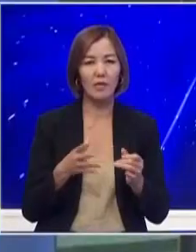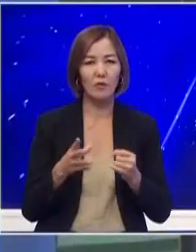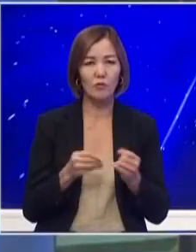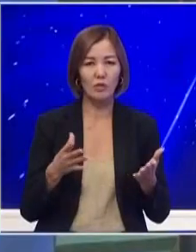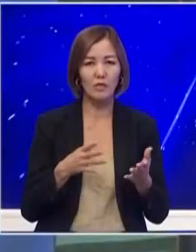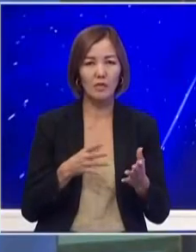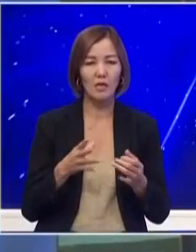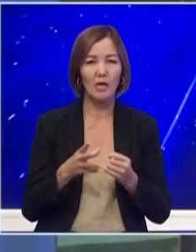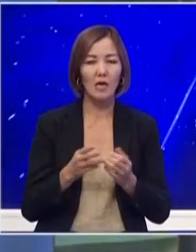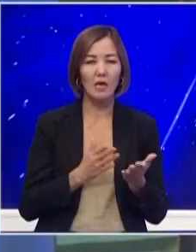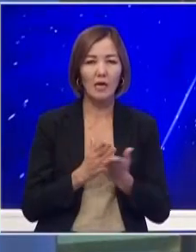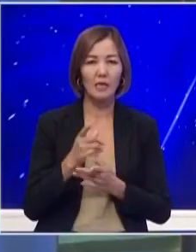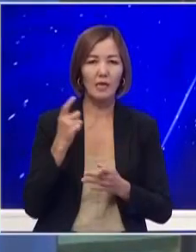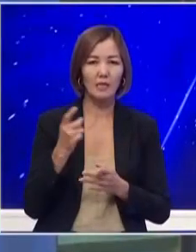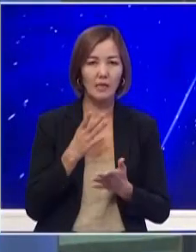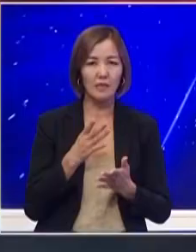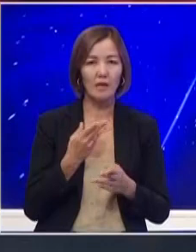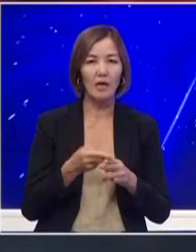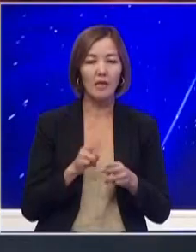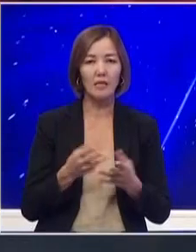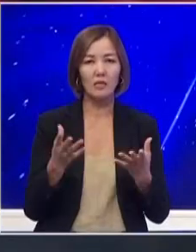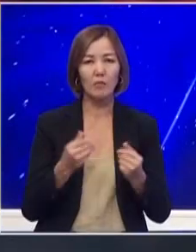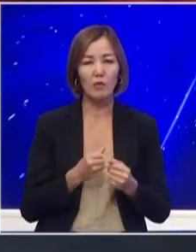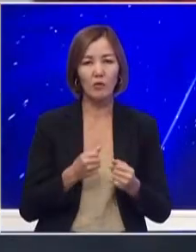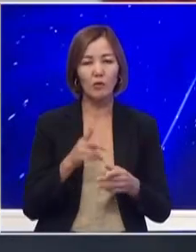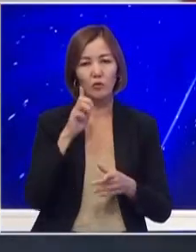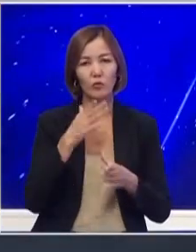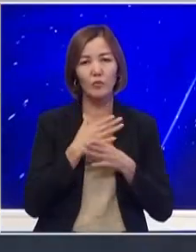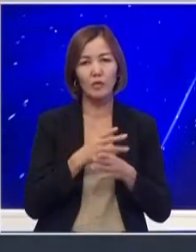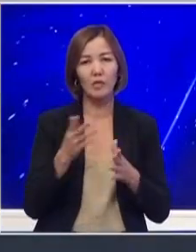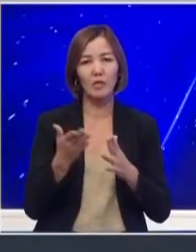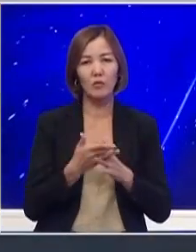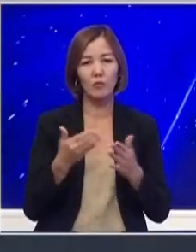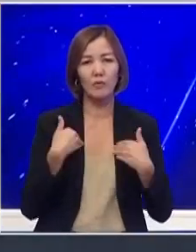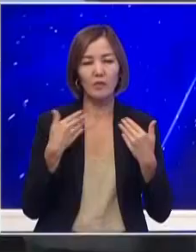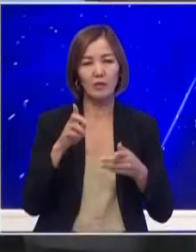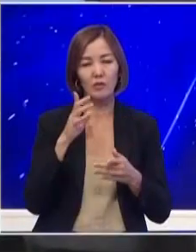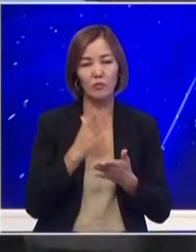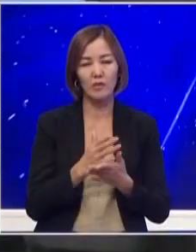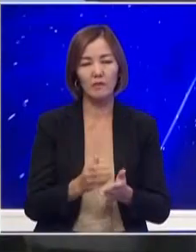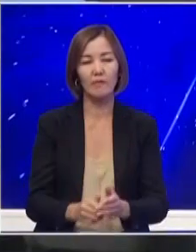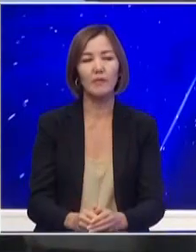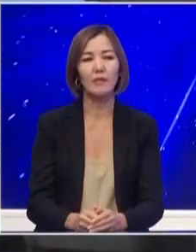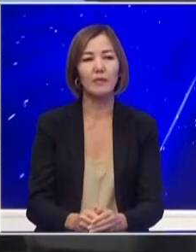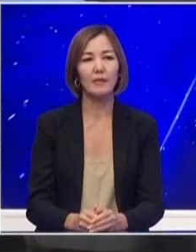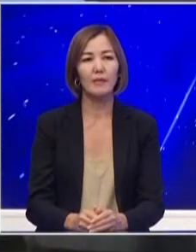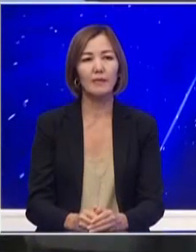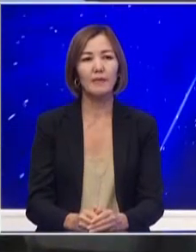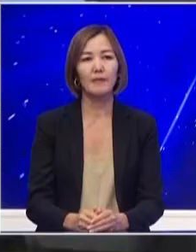для агрокомплексов и крестьянских хозяйств, а также получение субсидий и льгот, предоставляемых государством.